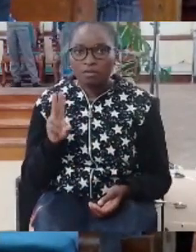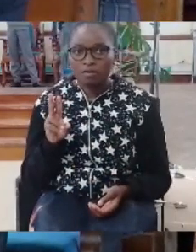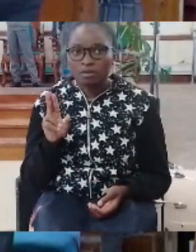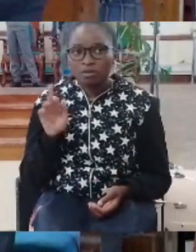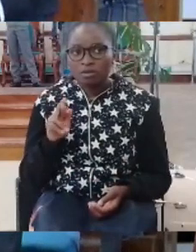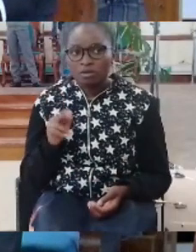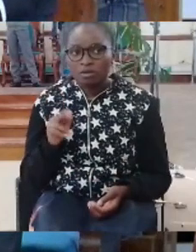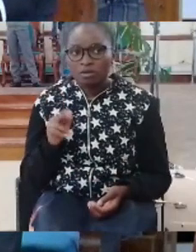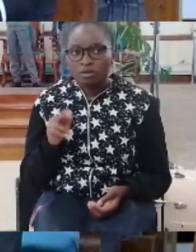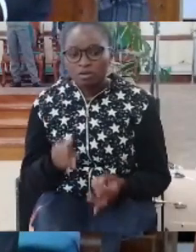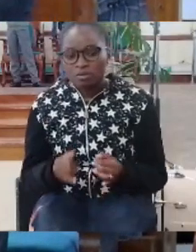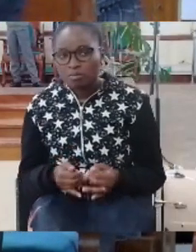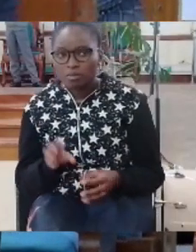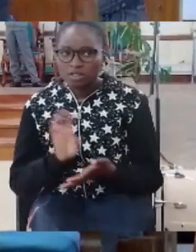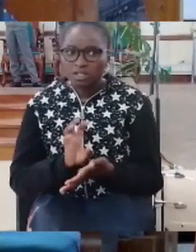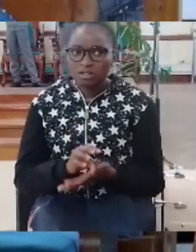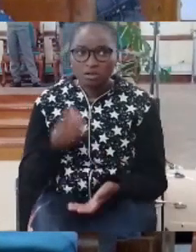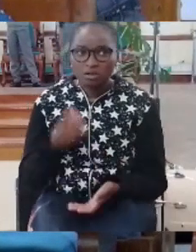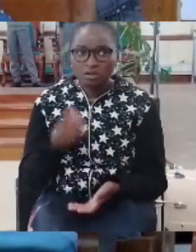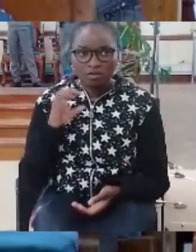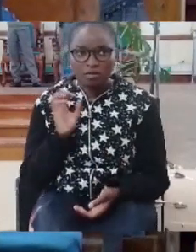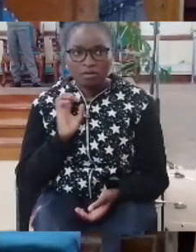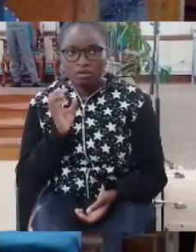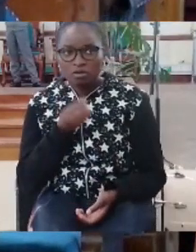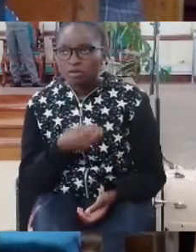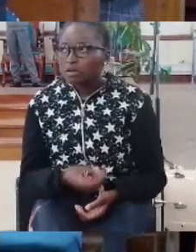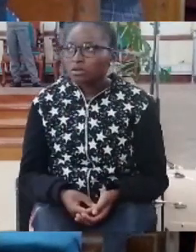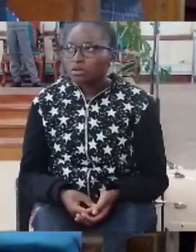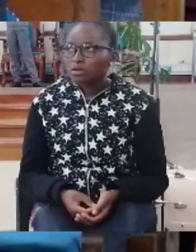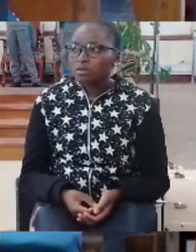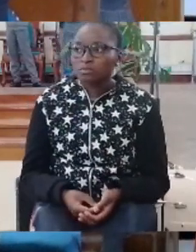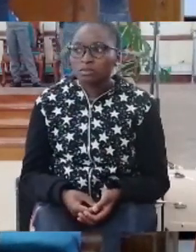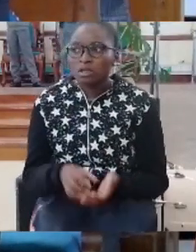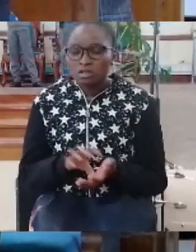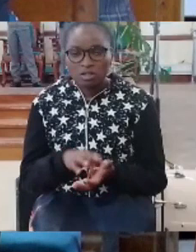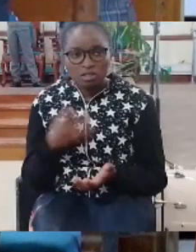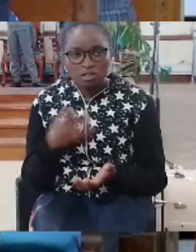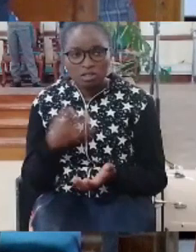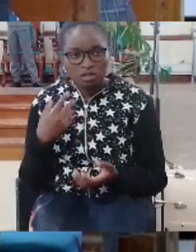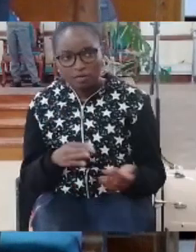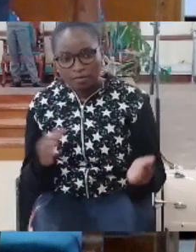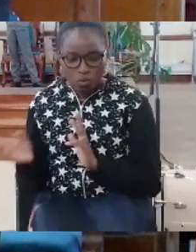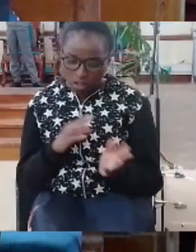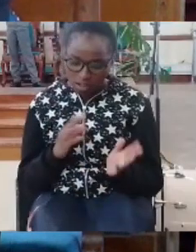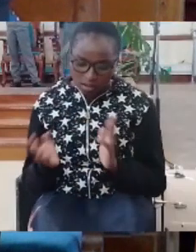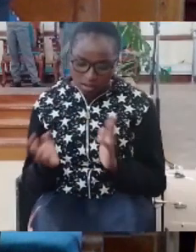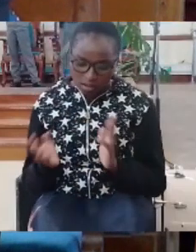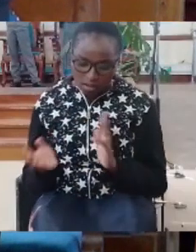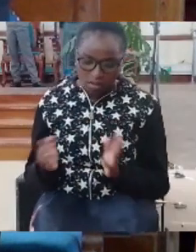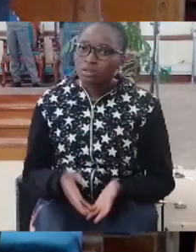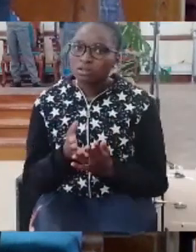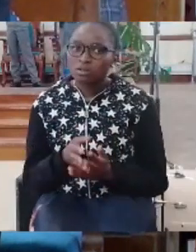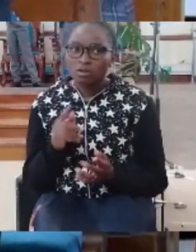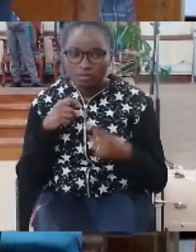Gatagatine gaitu na ni raigwa we gatagatine ga kihuhukanio raigwa we gatagatine ka